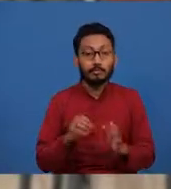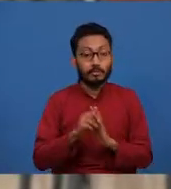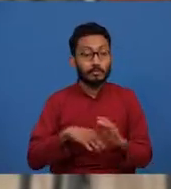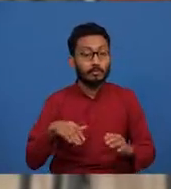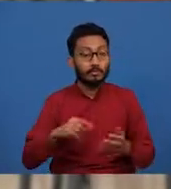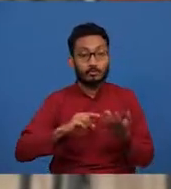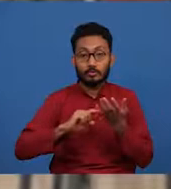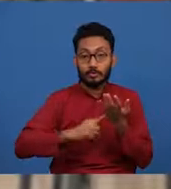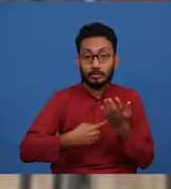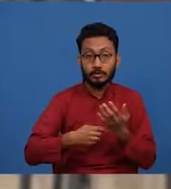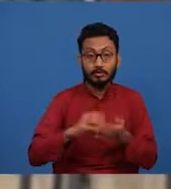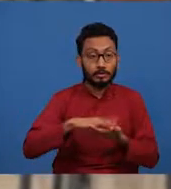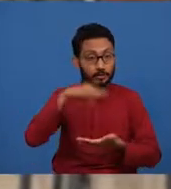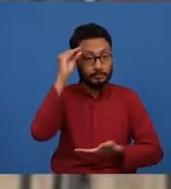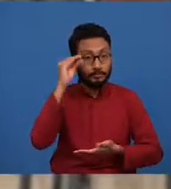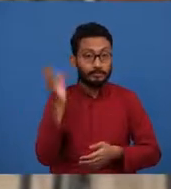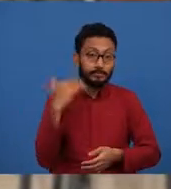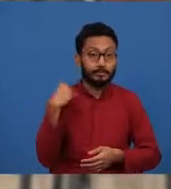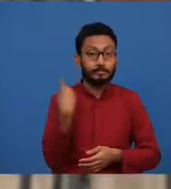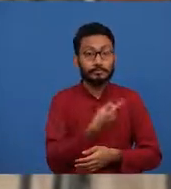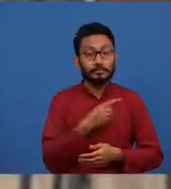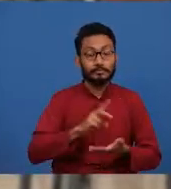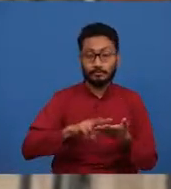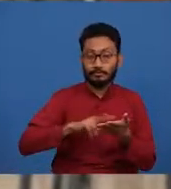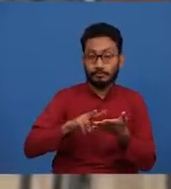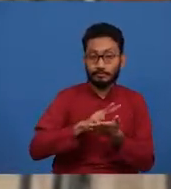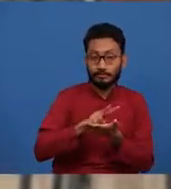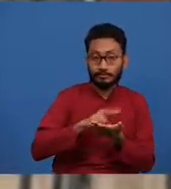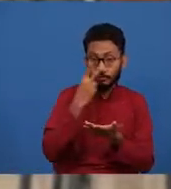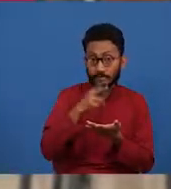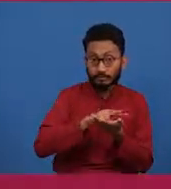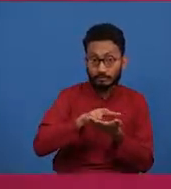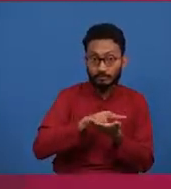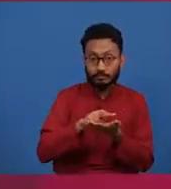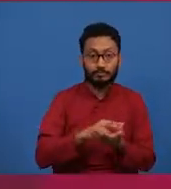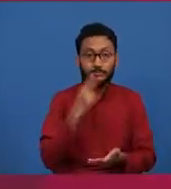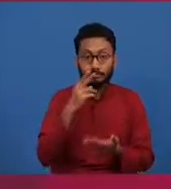Sebelum cikgu memulakan pembelajaran, jom kita saksikan tayangan video.